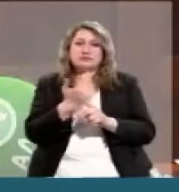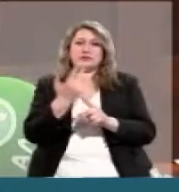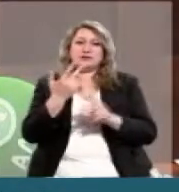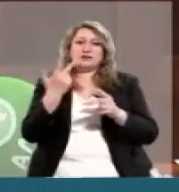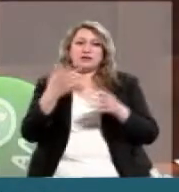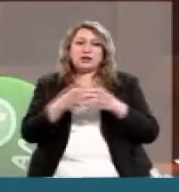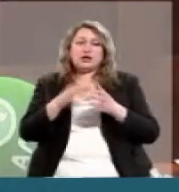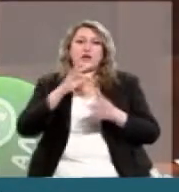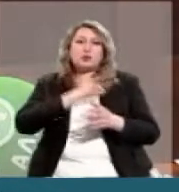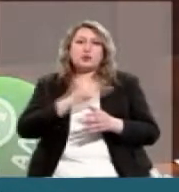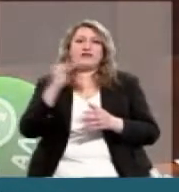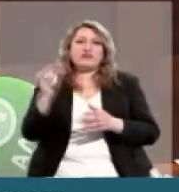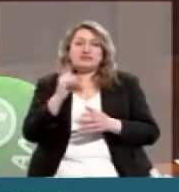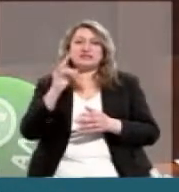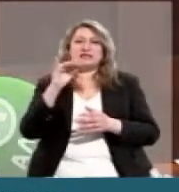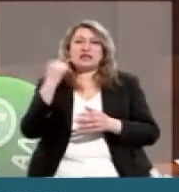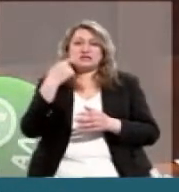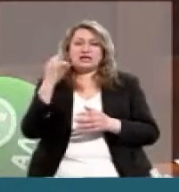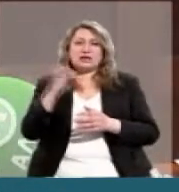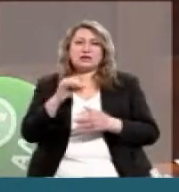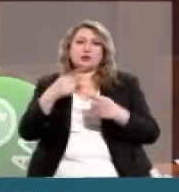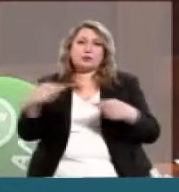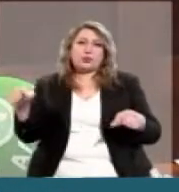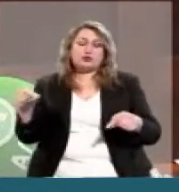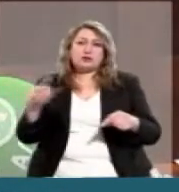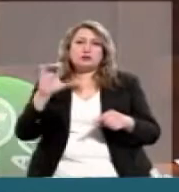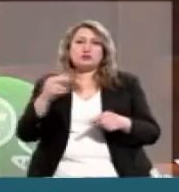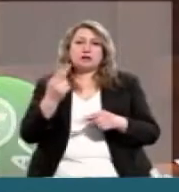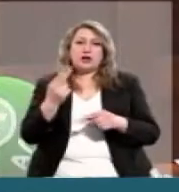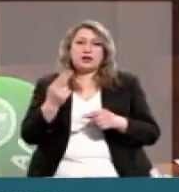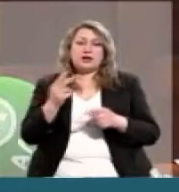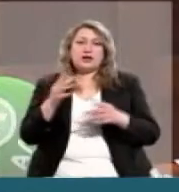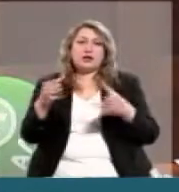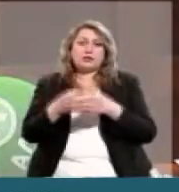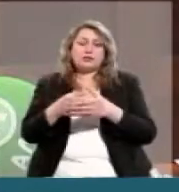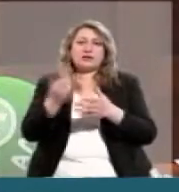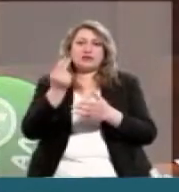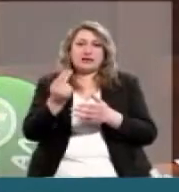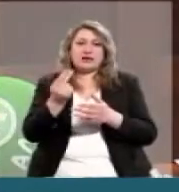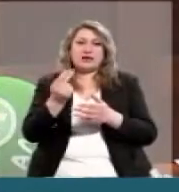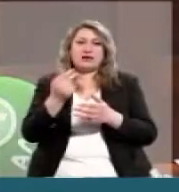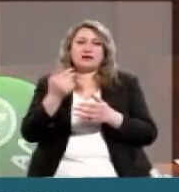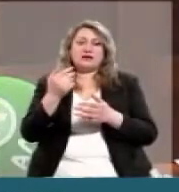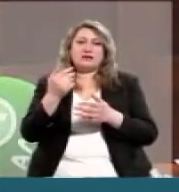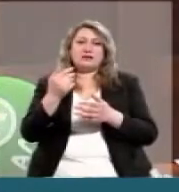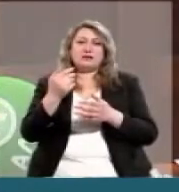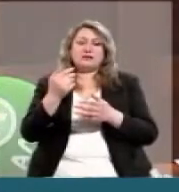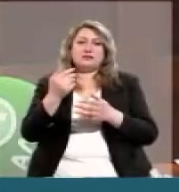Это юрлица, физлица и прочие социальные категории. Деньги мы социальным нашим